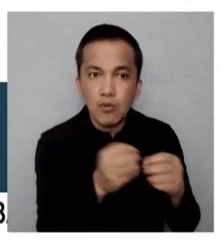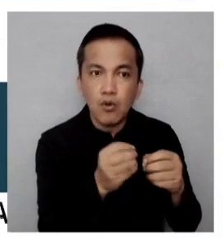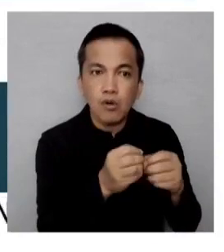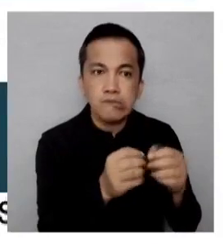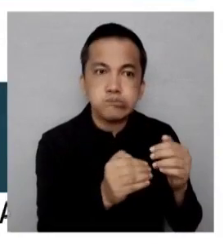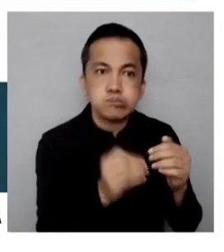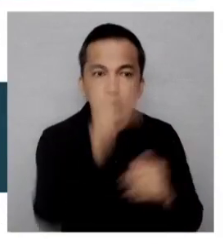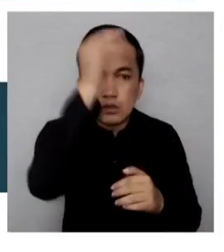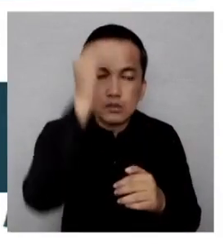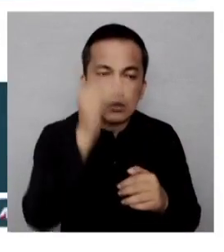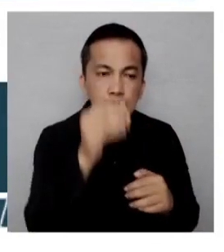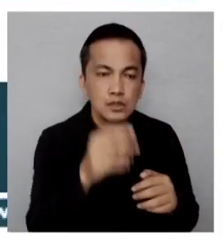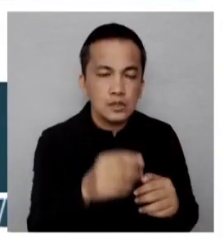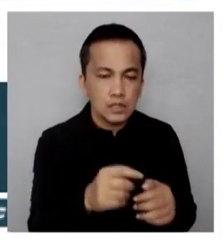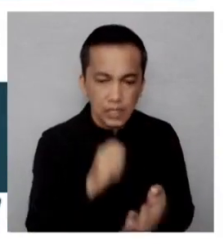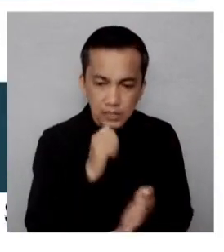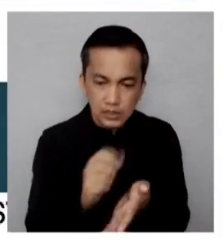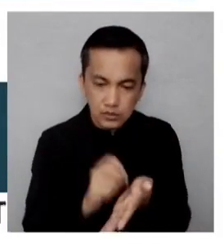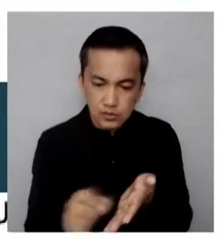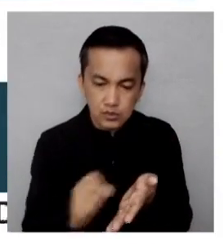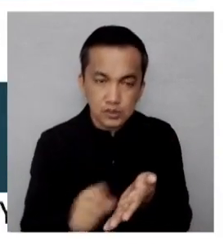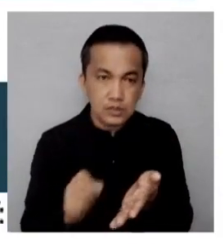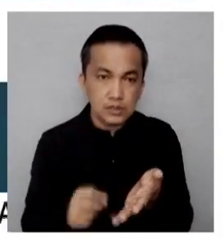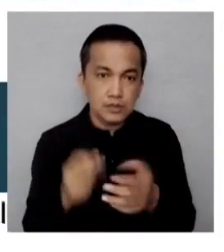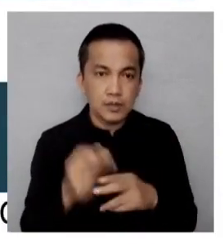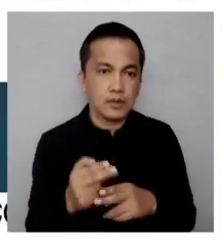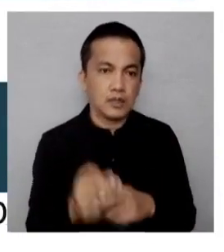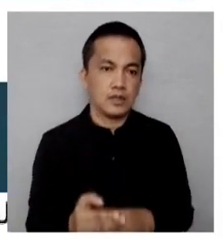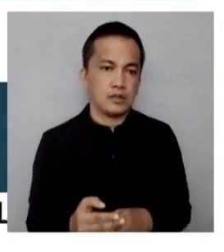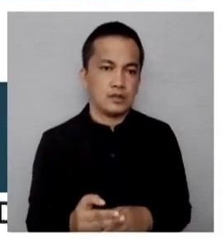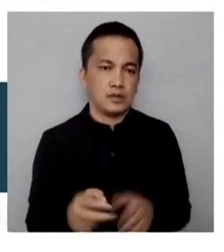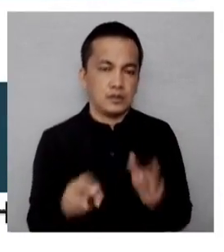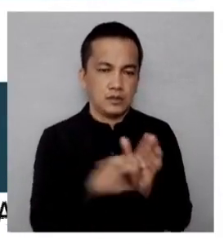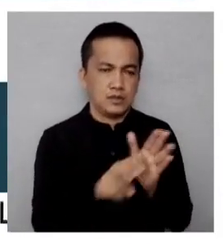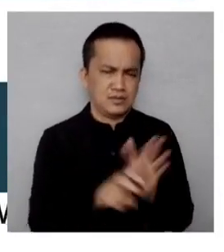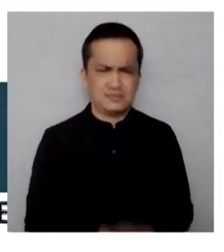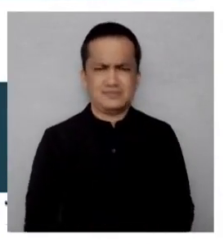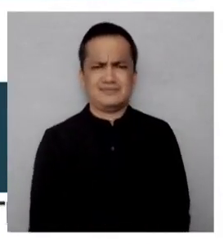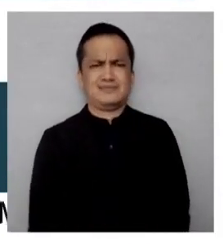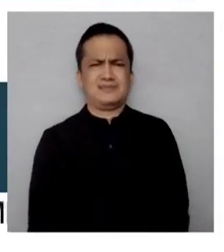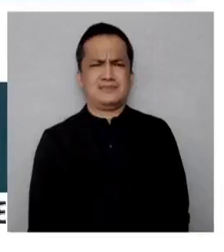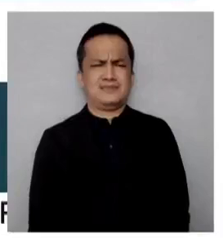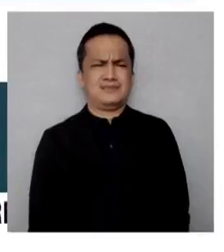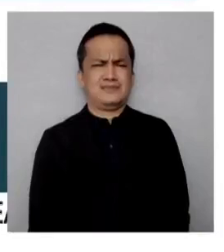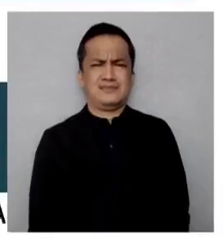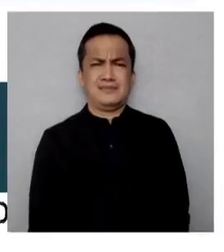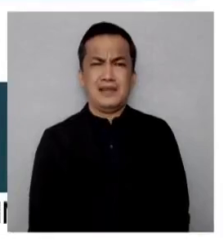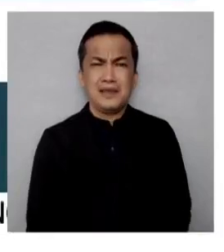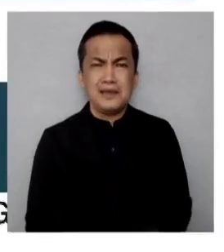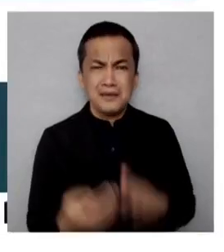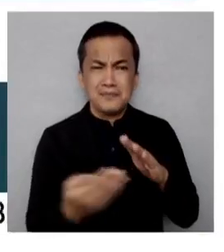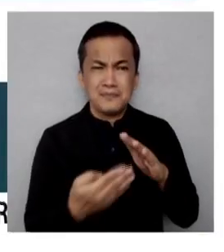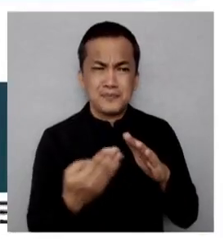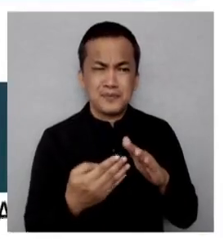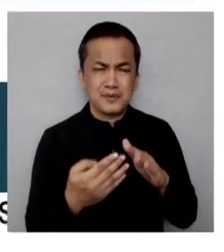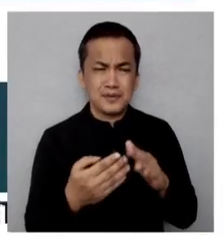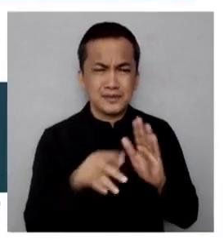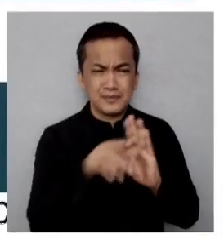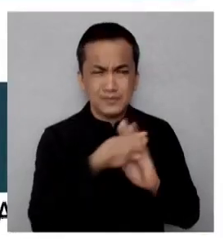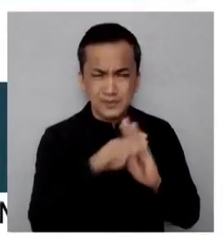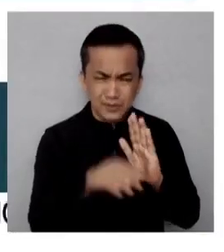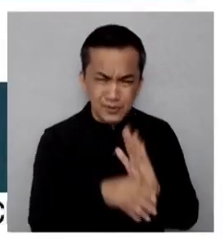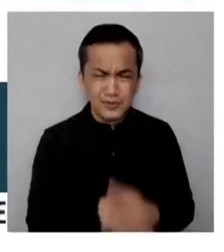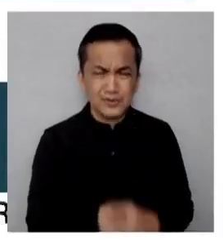at hindi na sinusulat yung mga pangalan ng mga pasahero, which is a basic basic protocol